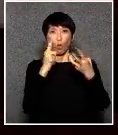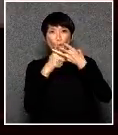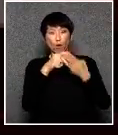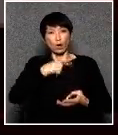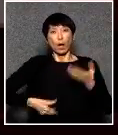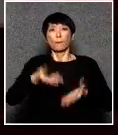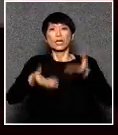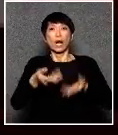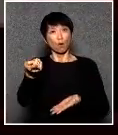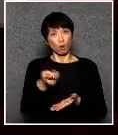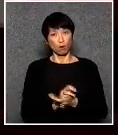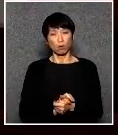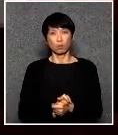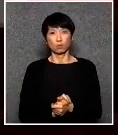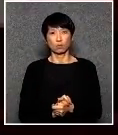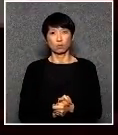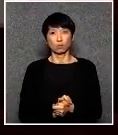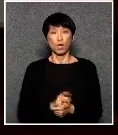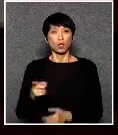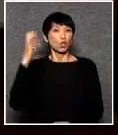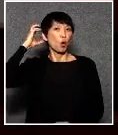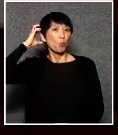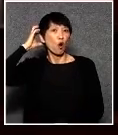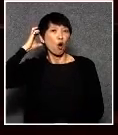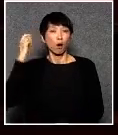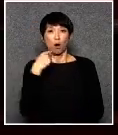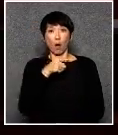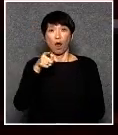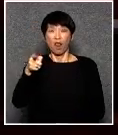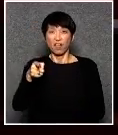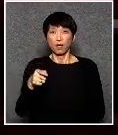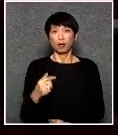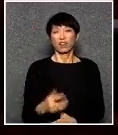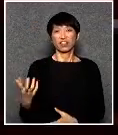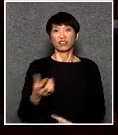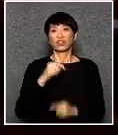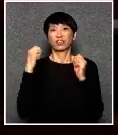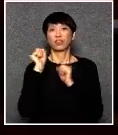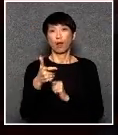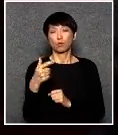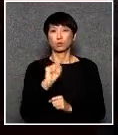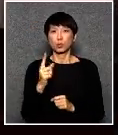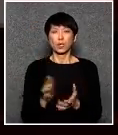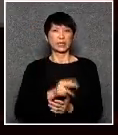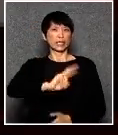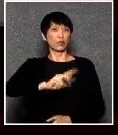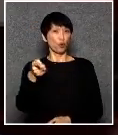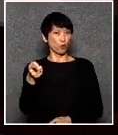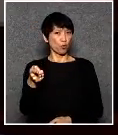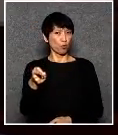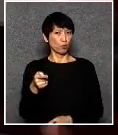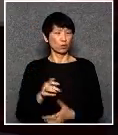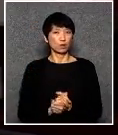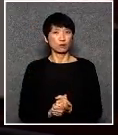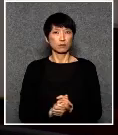咪？嗰個阿婆話你係個西門出嚟嘅，你大啲啊？咁係咪？大家同一個西門出嚟嘅，係咪？你又